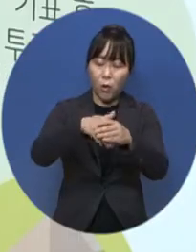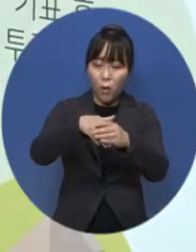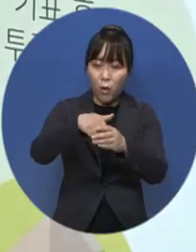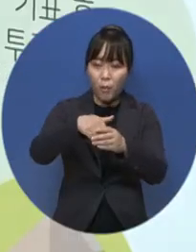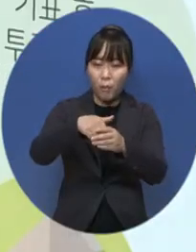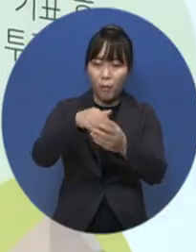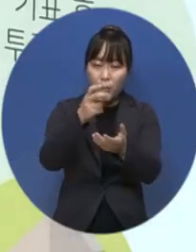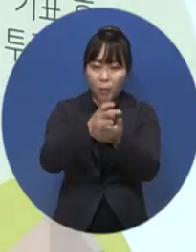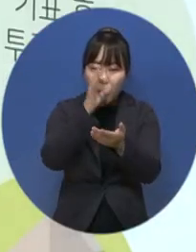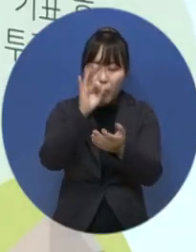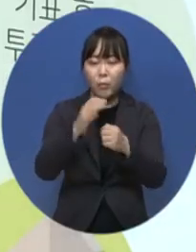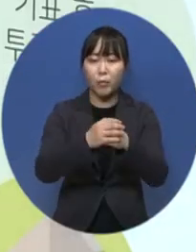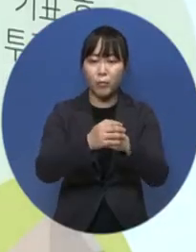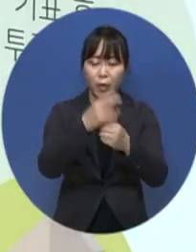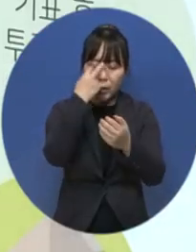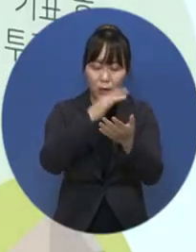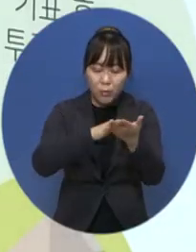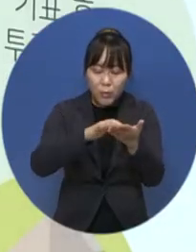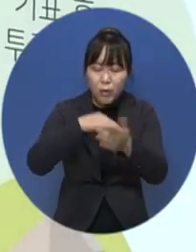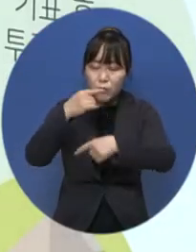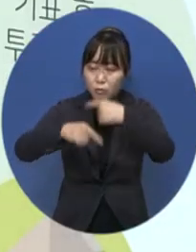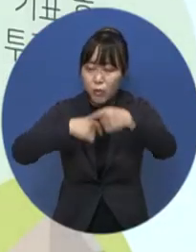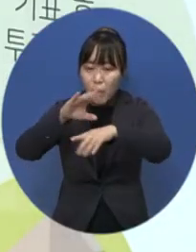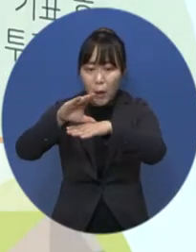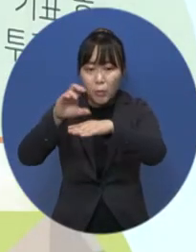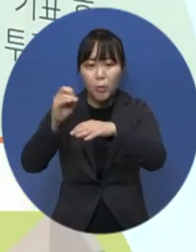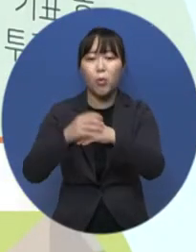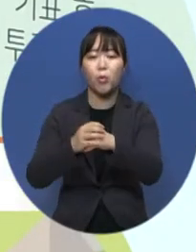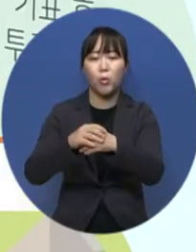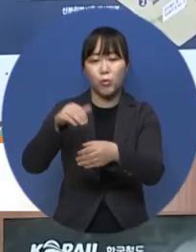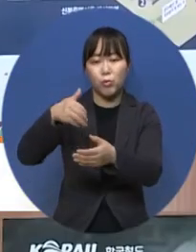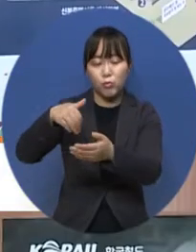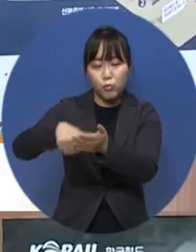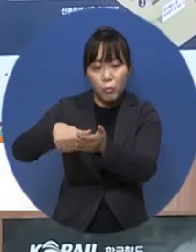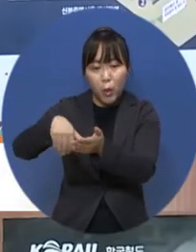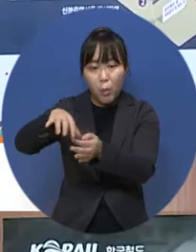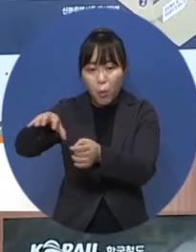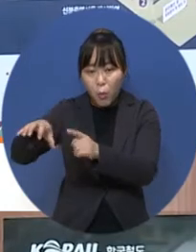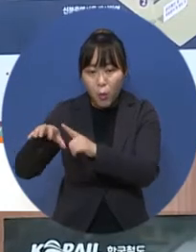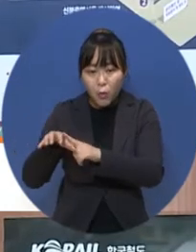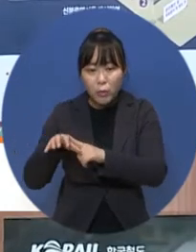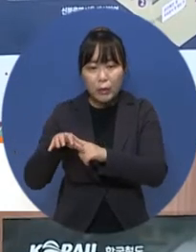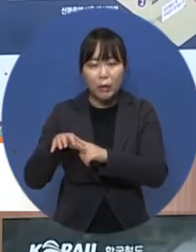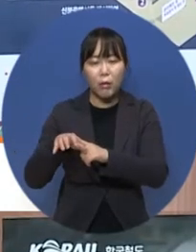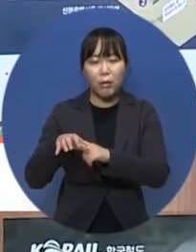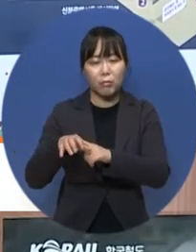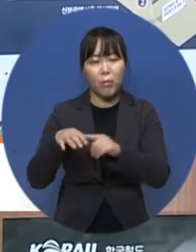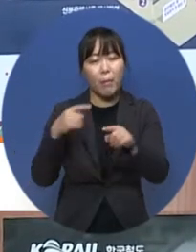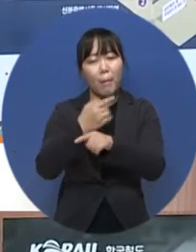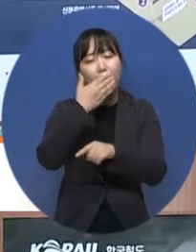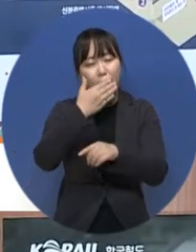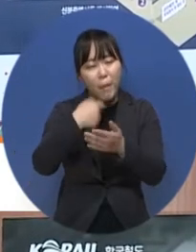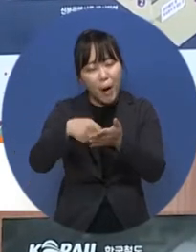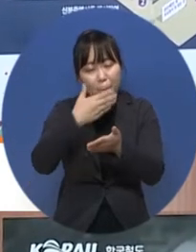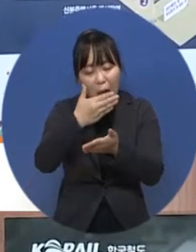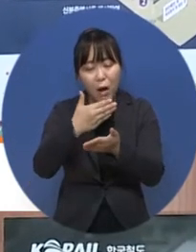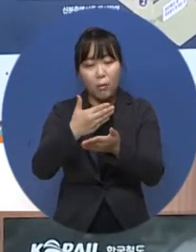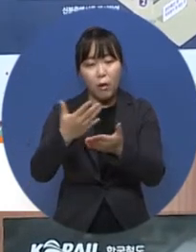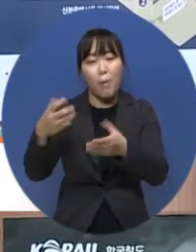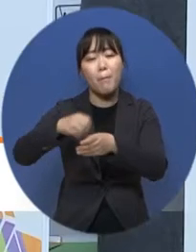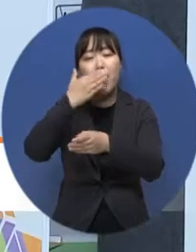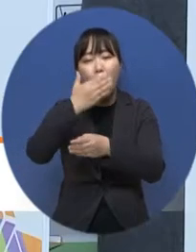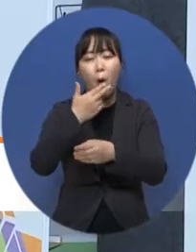공보물, 수어 및 자막 방영, 투표소 설치 조항 등에서 작성할 수 있다, 방영할 수 있다,